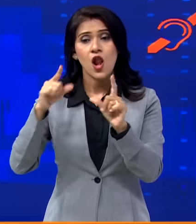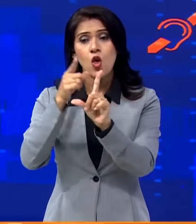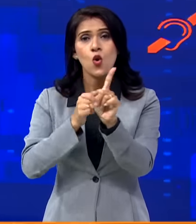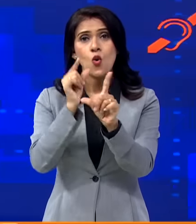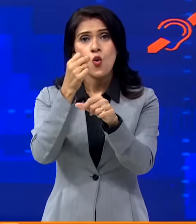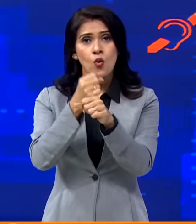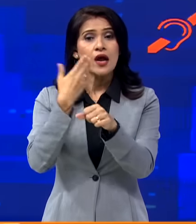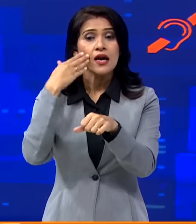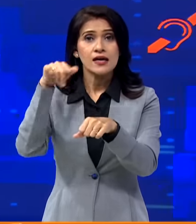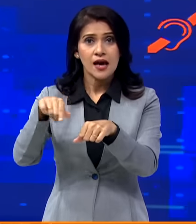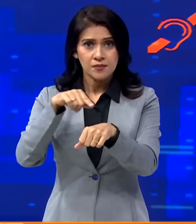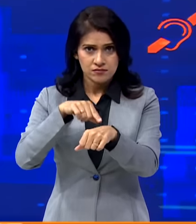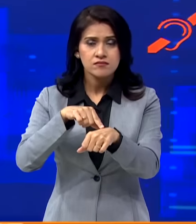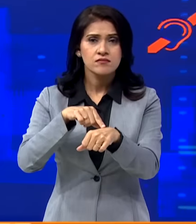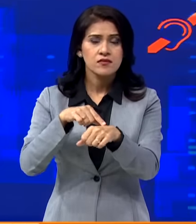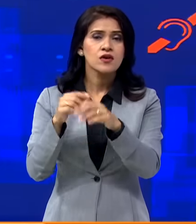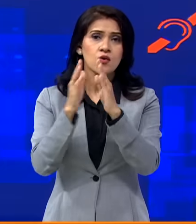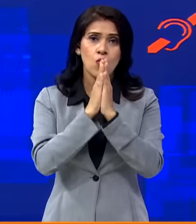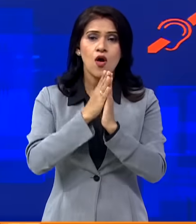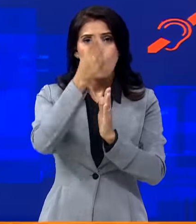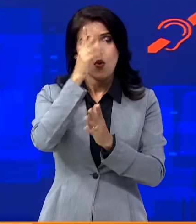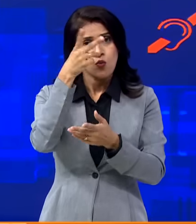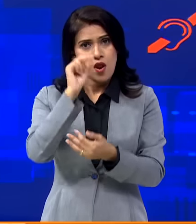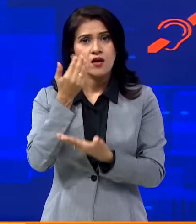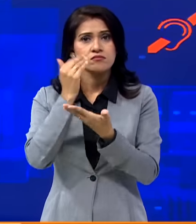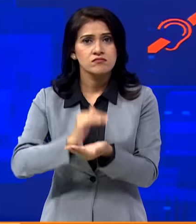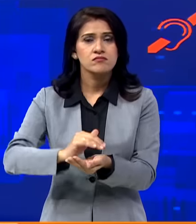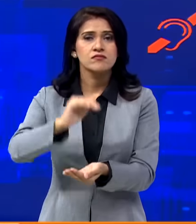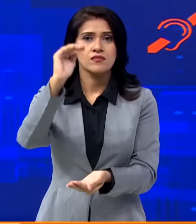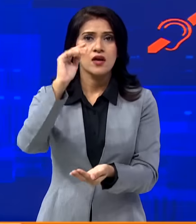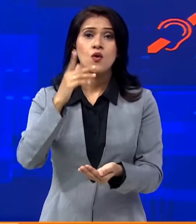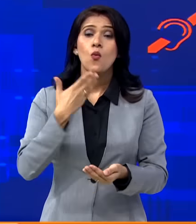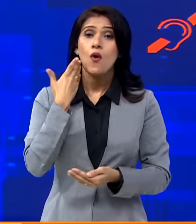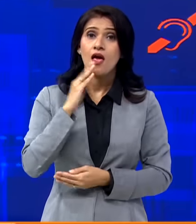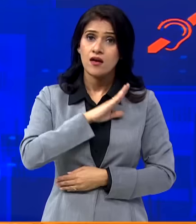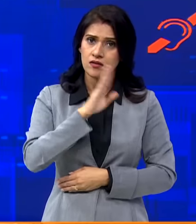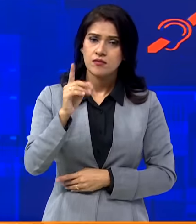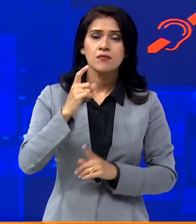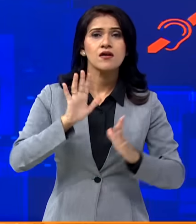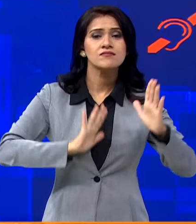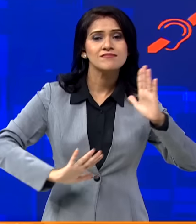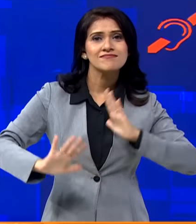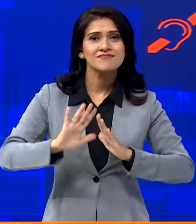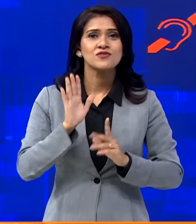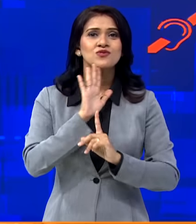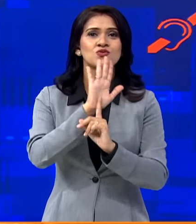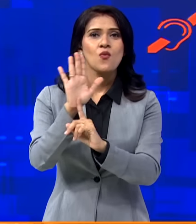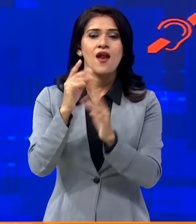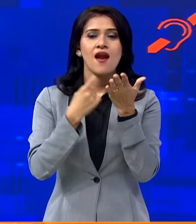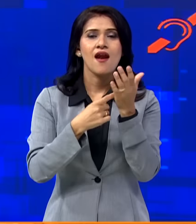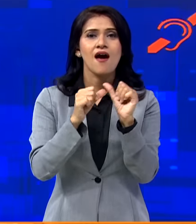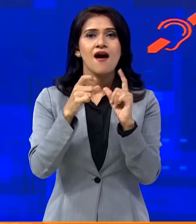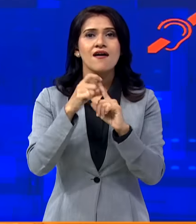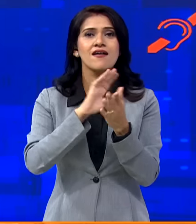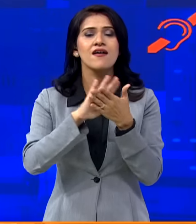उन्होंने मुझे कहा कि मैं कल्की धाम आकर के राधा कृष्ण की नाटिका प्रस्तुत करूंगी उन्होंने की पर उन्होंने मुझे एक सलाह और दी थी उस